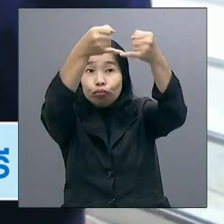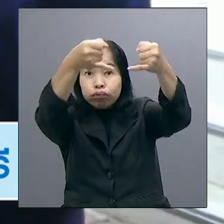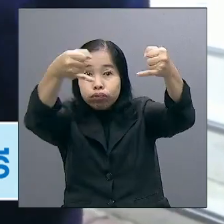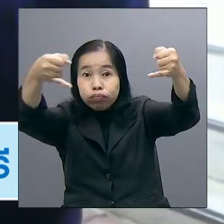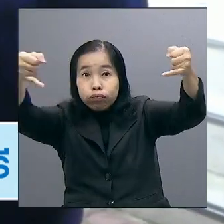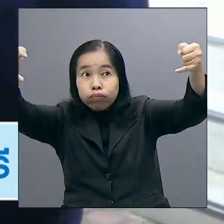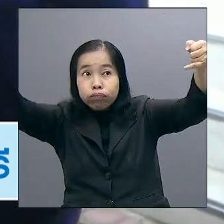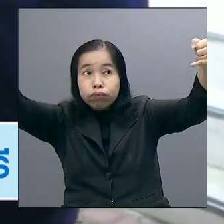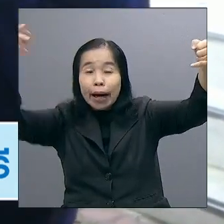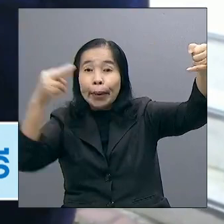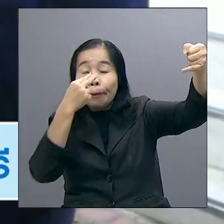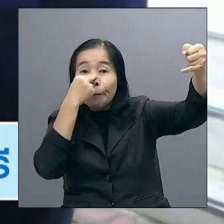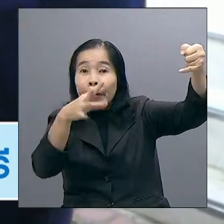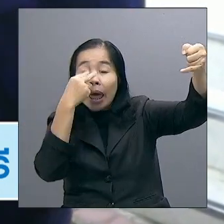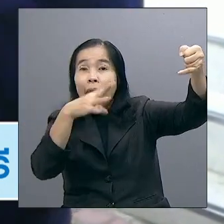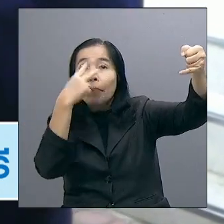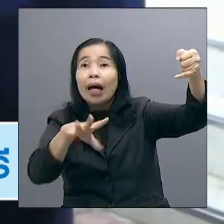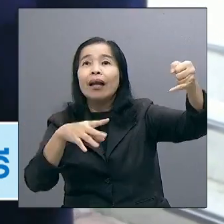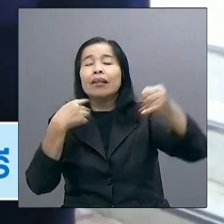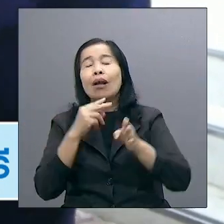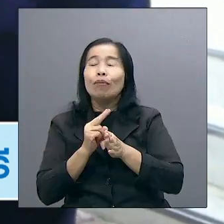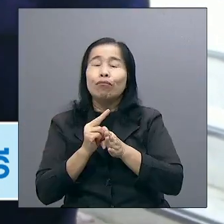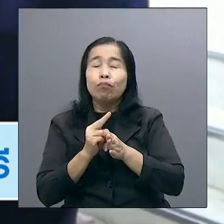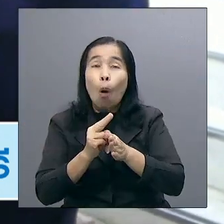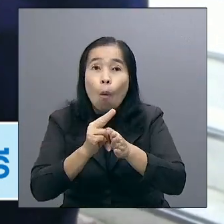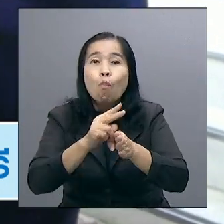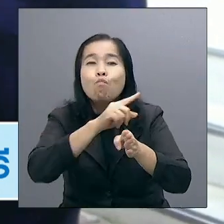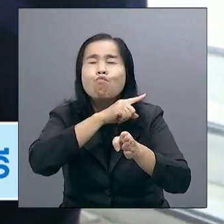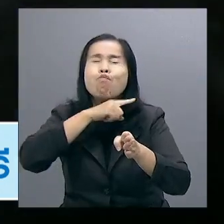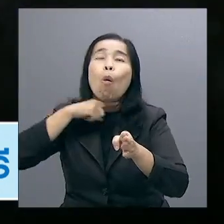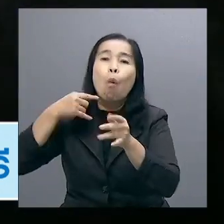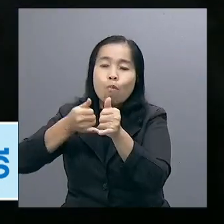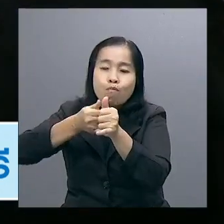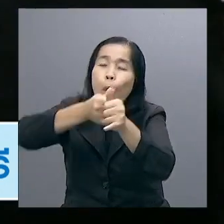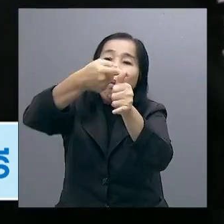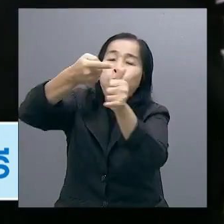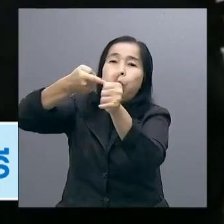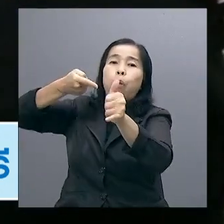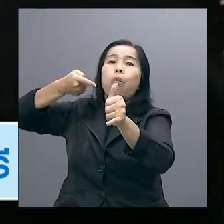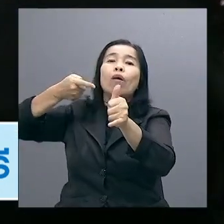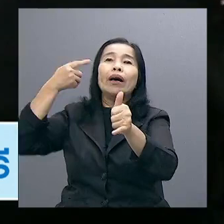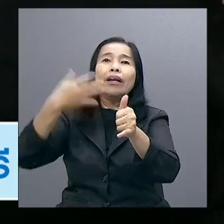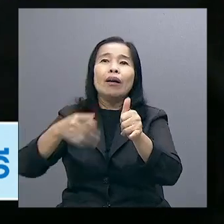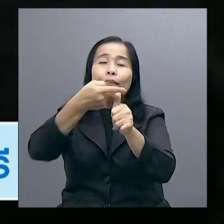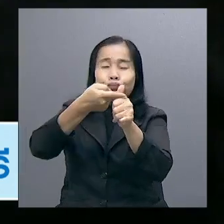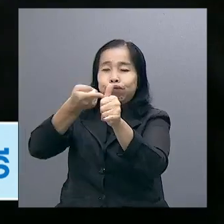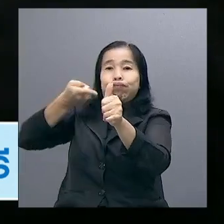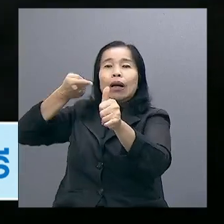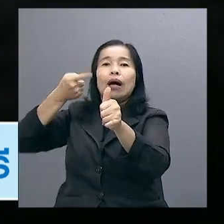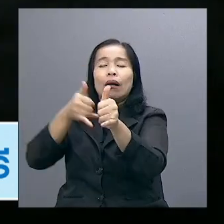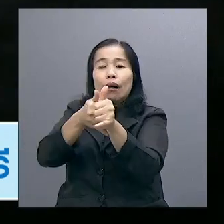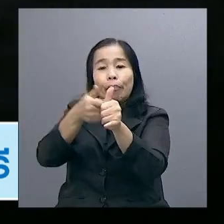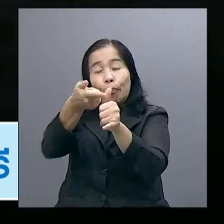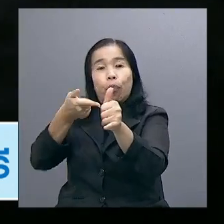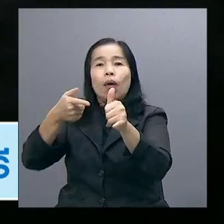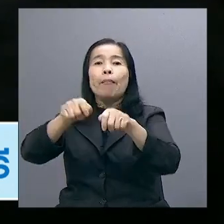พล้อjachลมา verdiวางถนนจึงถูกเกี่ยวข้อตามรางกายจนรับบาทเจ็บทั้งคู่ด้แงเกี่ยวทำให้สายสอสารมัน